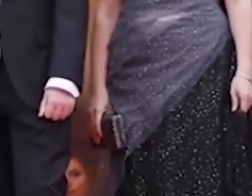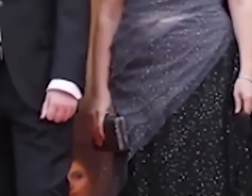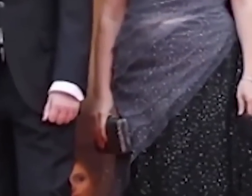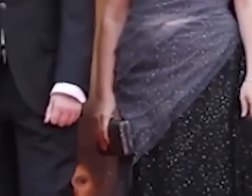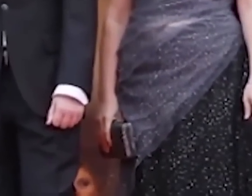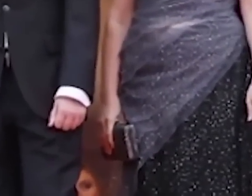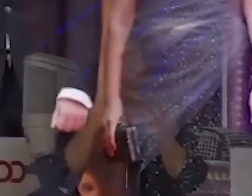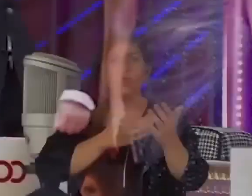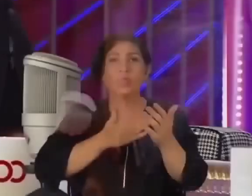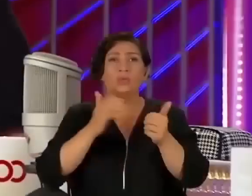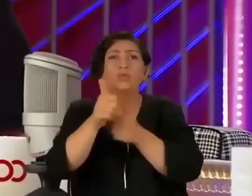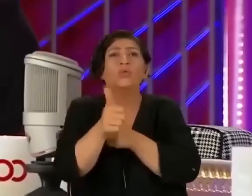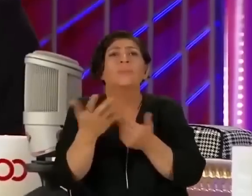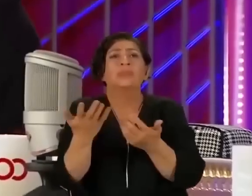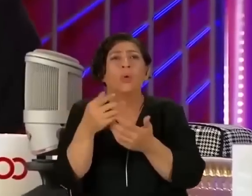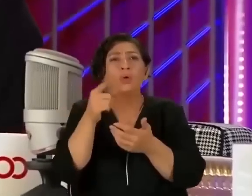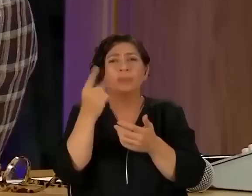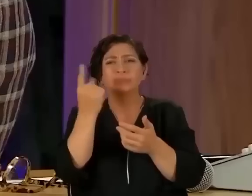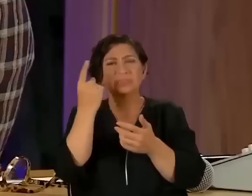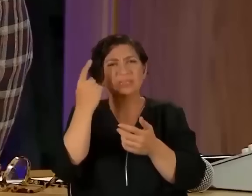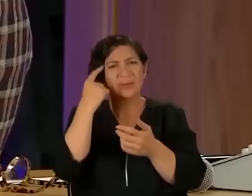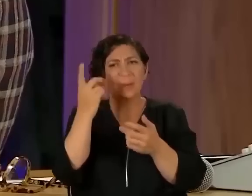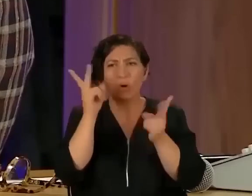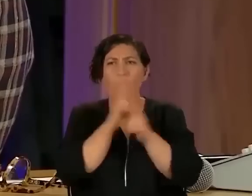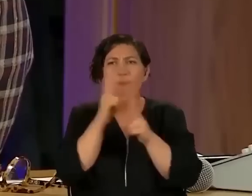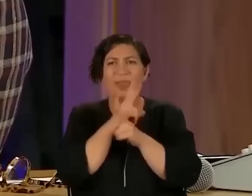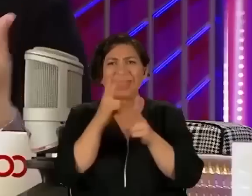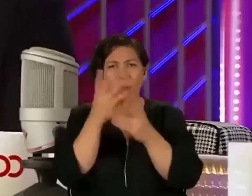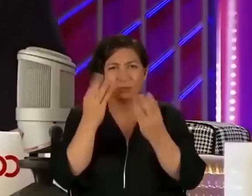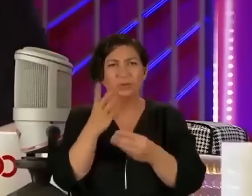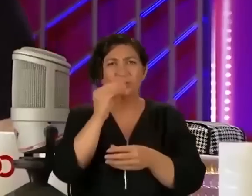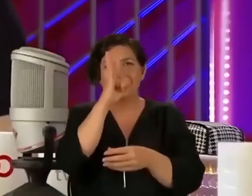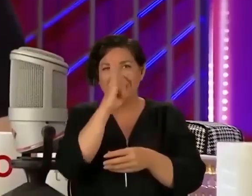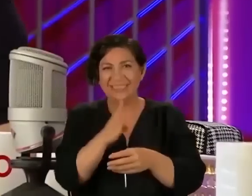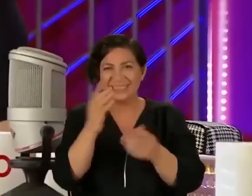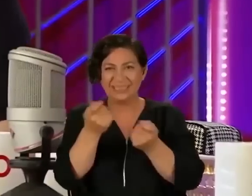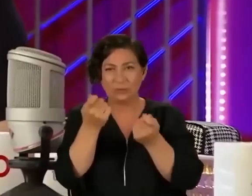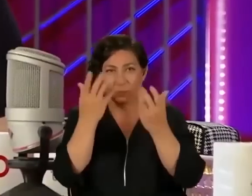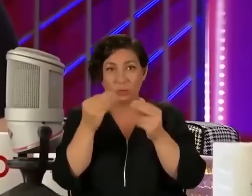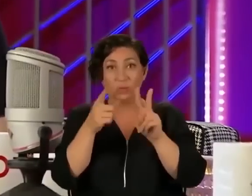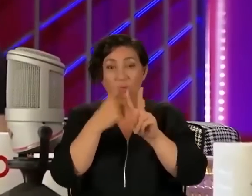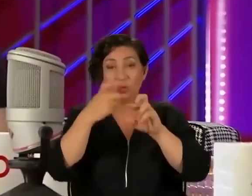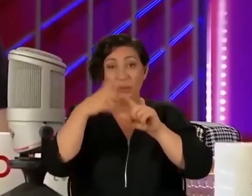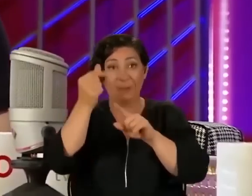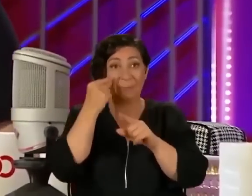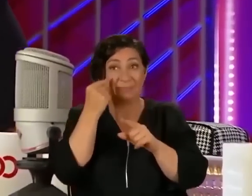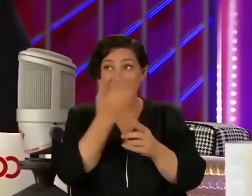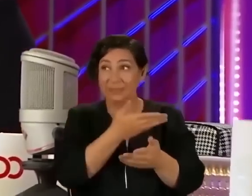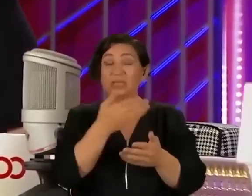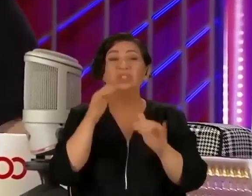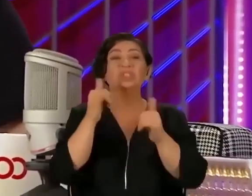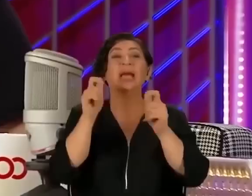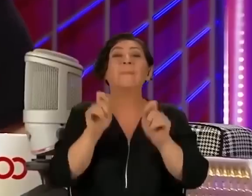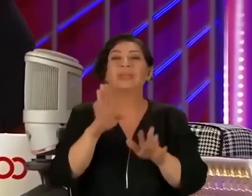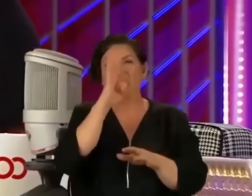Çok önde. Yani o kadar önde durmadım aslında. Yani orada bir şöyle bir kafa vardı. Komedyen olunca, ciddi de bir işle orada olunca, Nuri Bilge Ceylan işiyle. Yani şaka